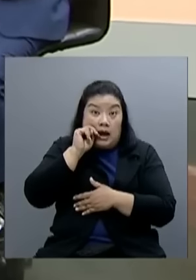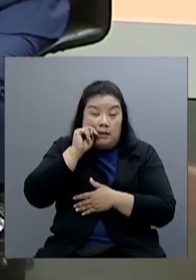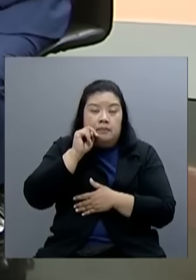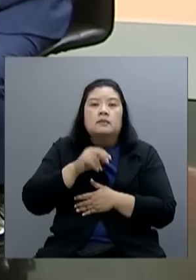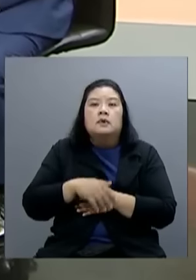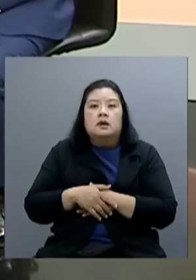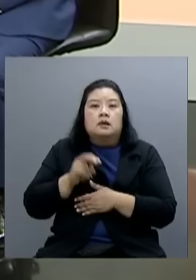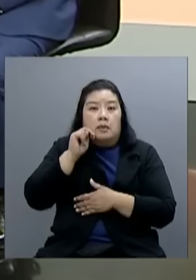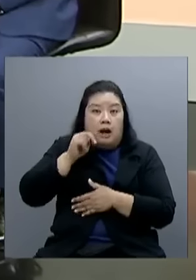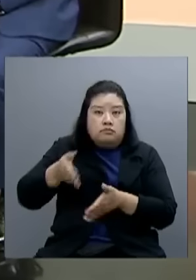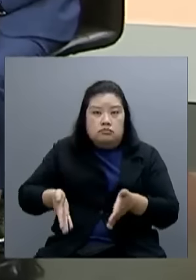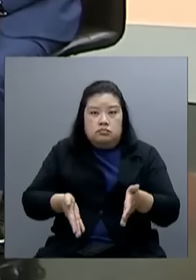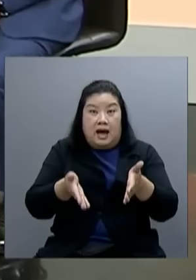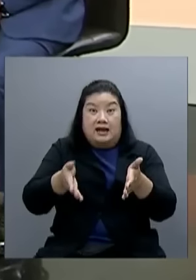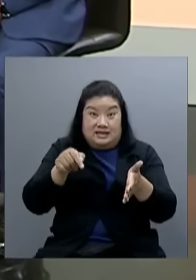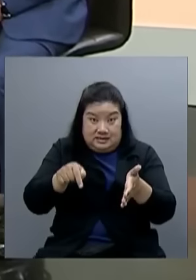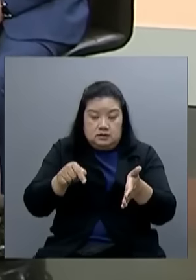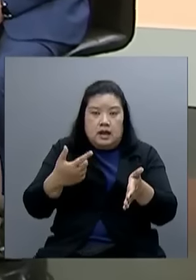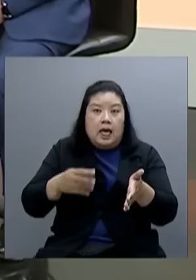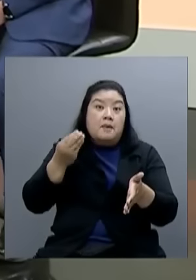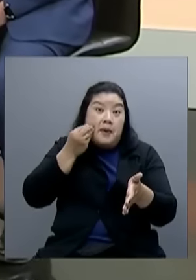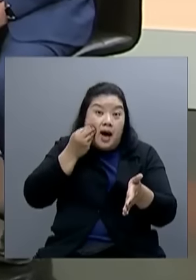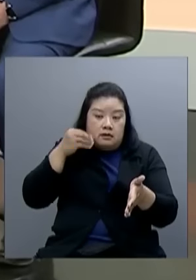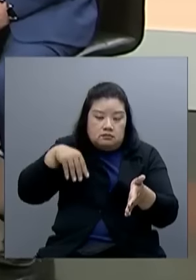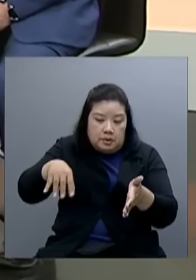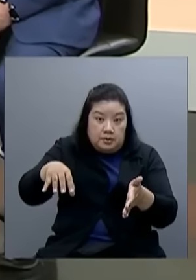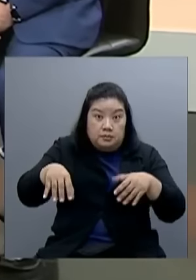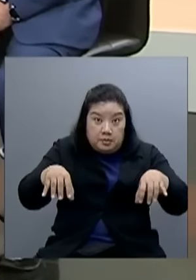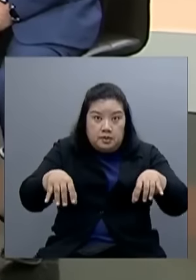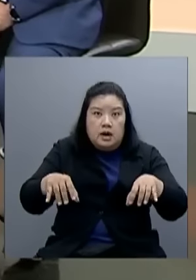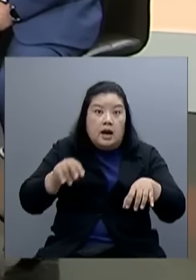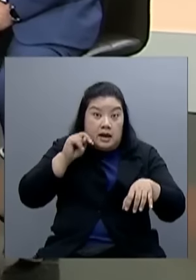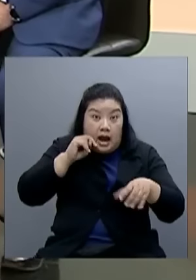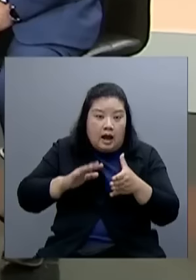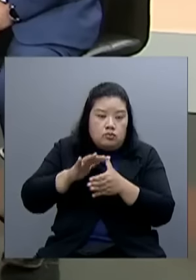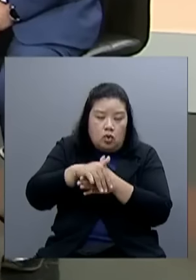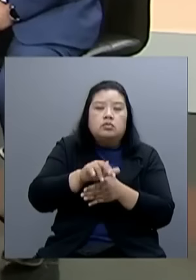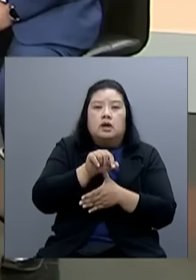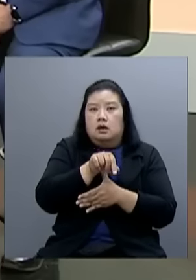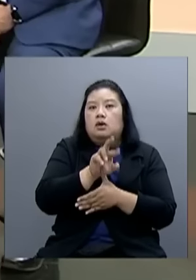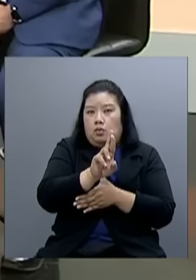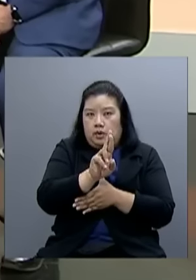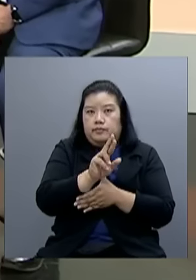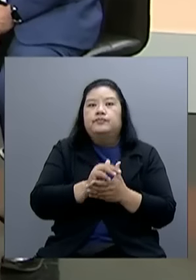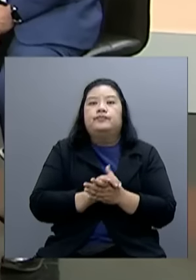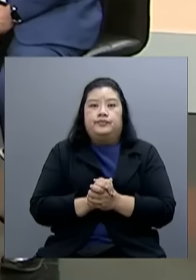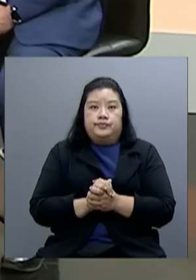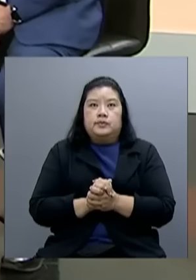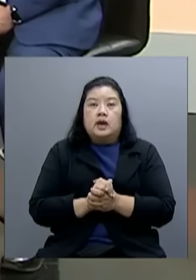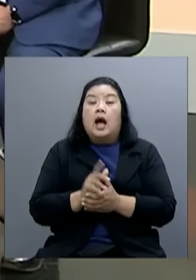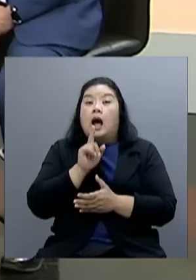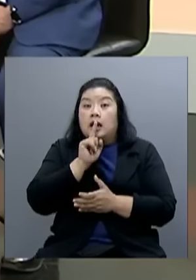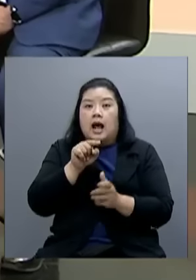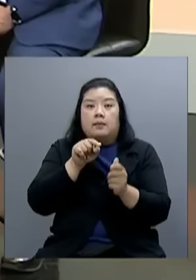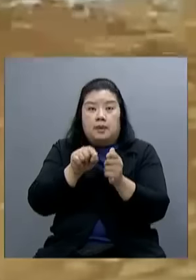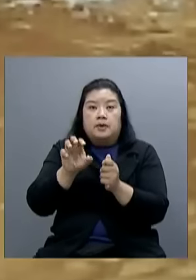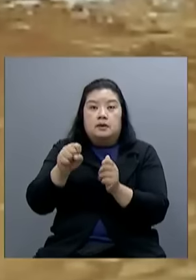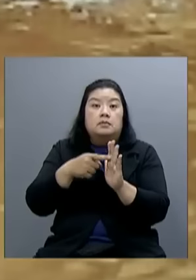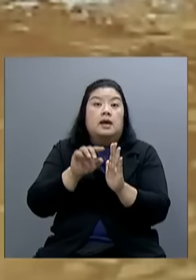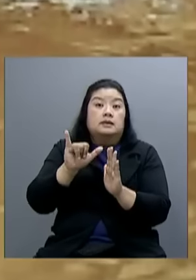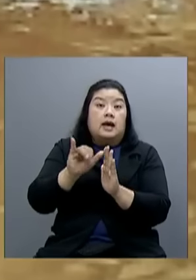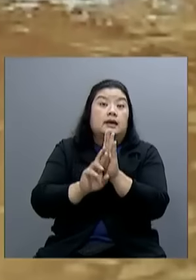ริมแม่น้ำนะครับที่จะระบายออกมานะครับ ค่ะงั้นขอย้อนไปที่เรื่องของแม่สายจังหวัดเชียงรายนิดนึงเพราะว่า